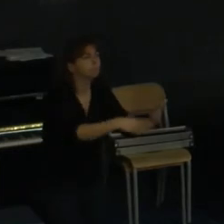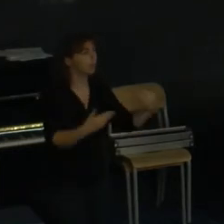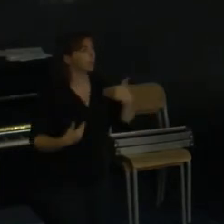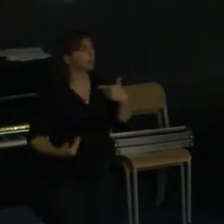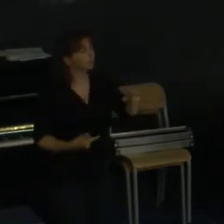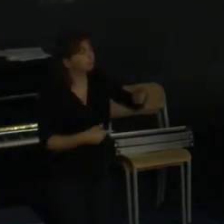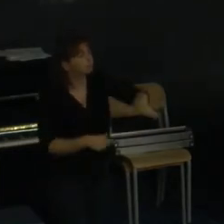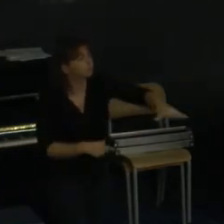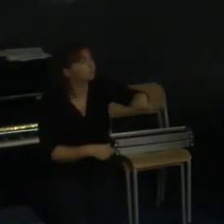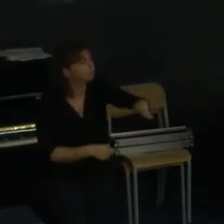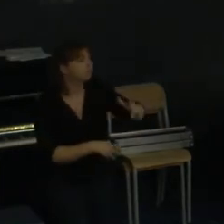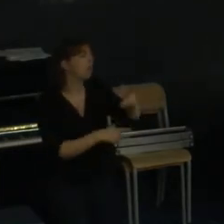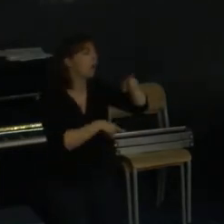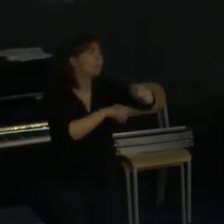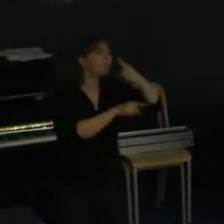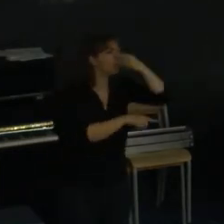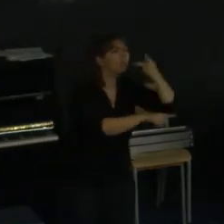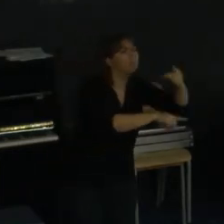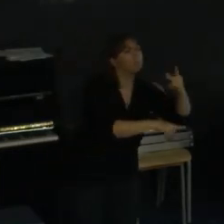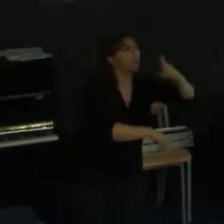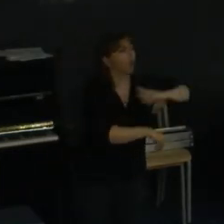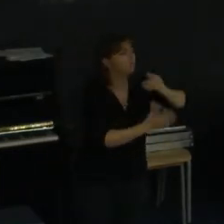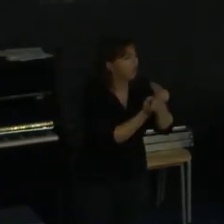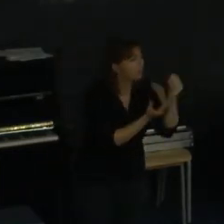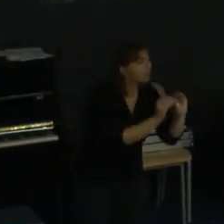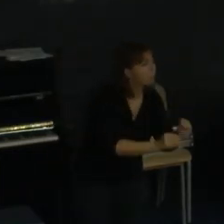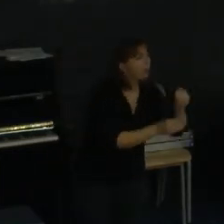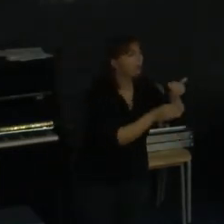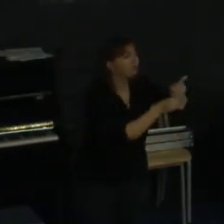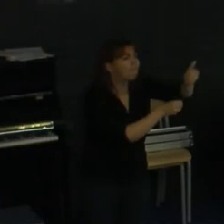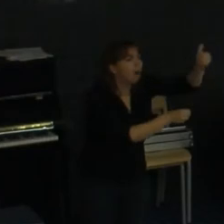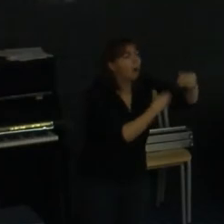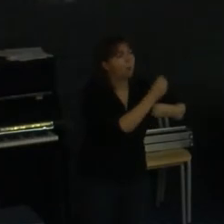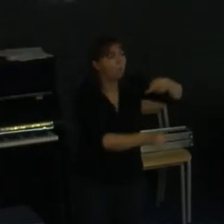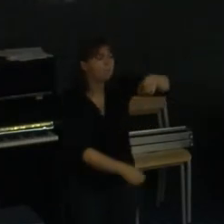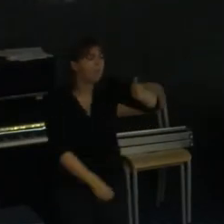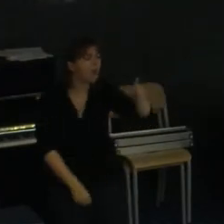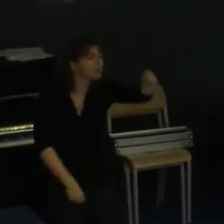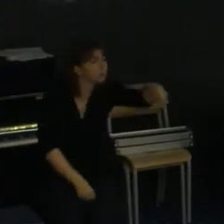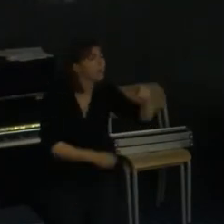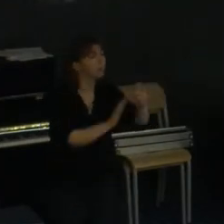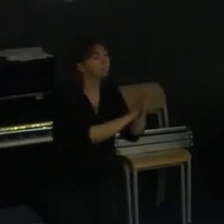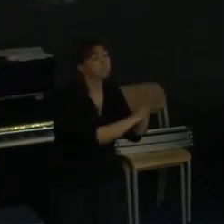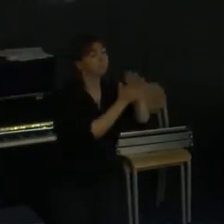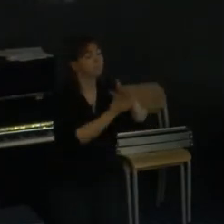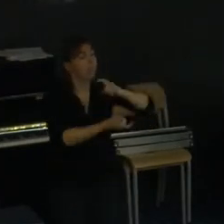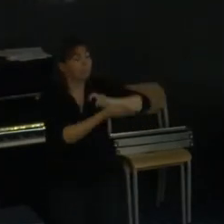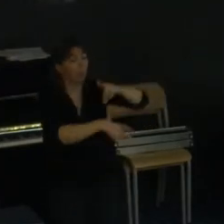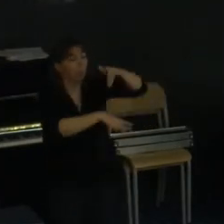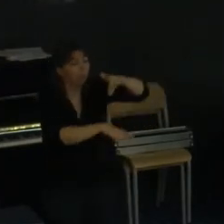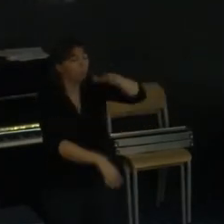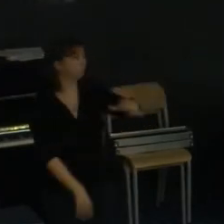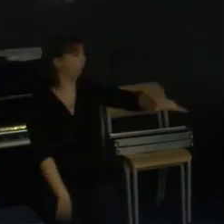Donc, ce sont des anciens développeurs Java, des développeurs PHP ou autres, et ils passent sur Python. Et le gros problème qu'ils ont, c'est qu'ils n'ont